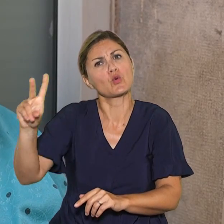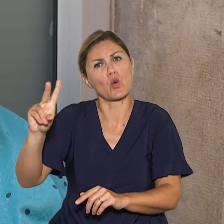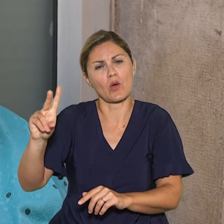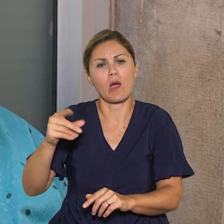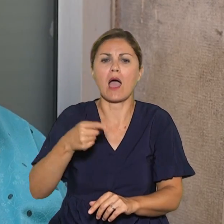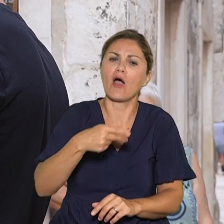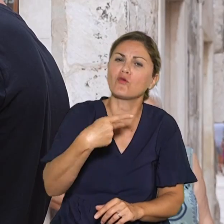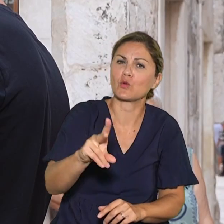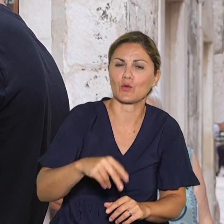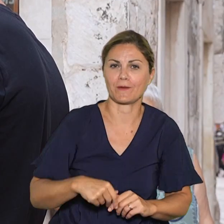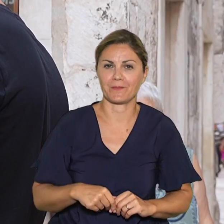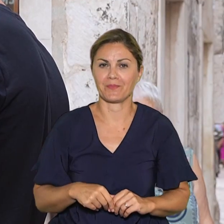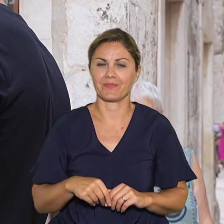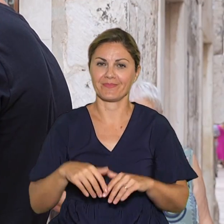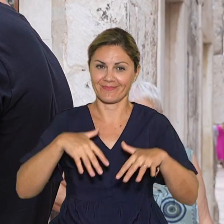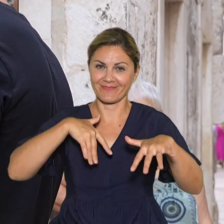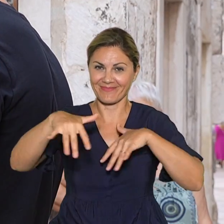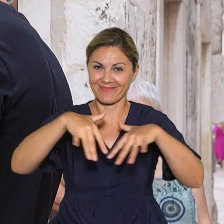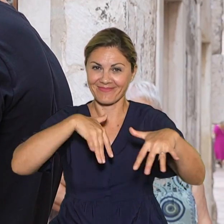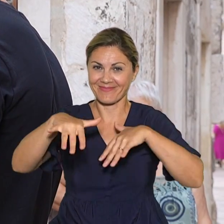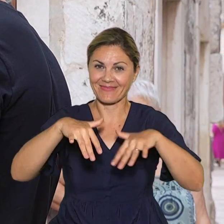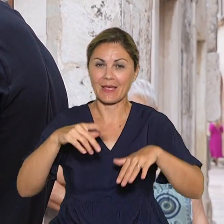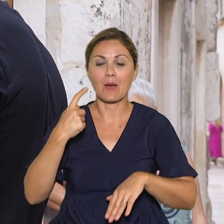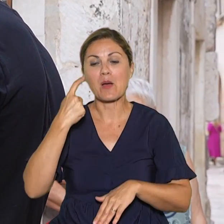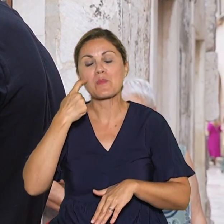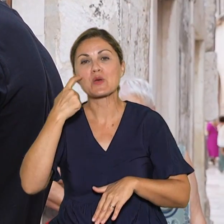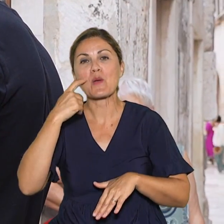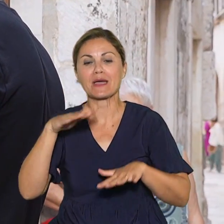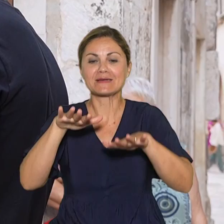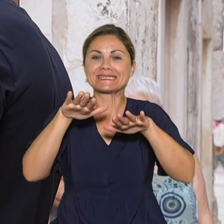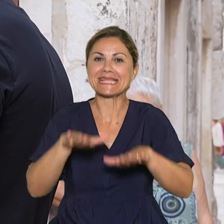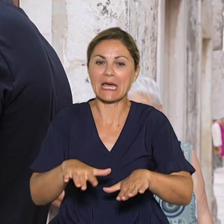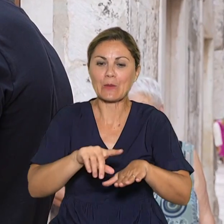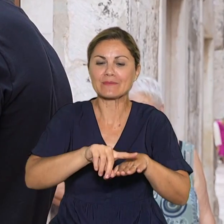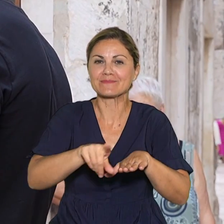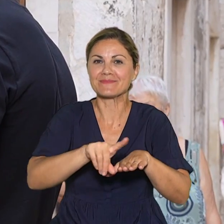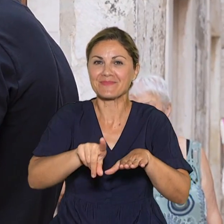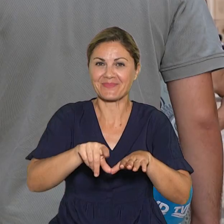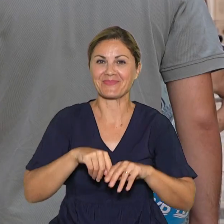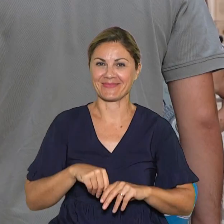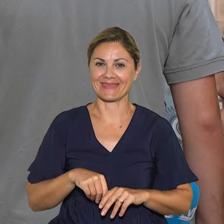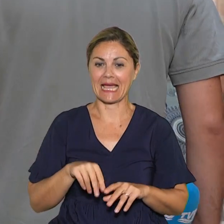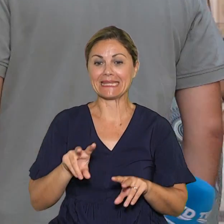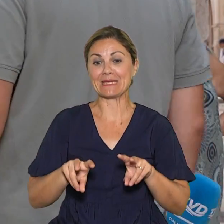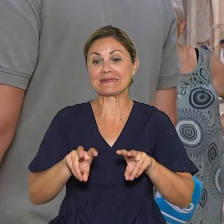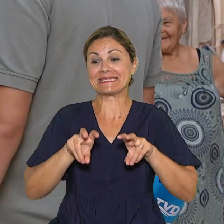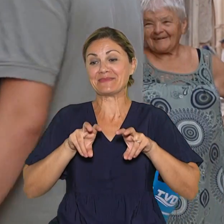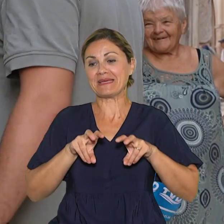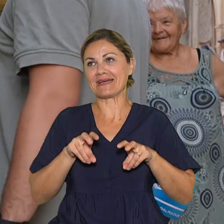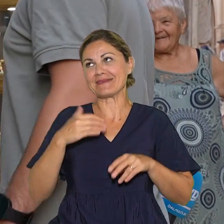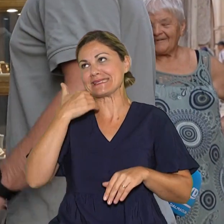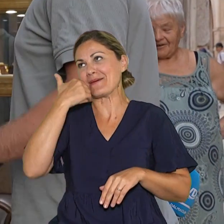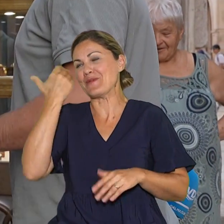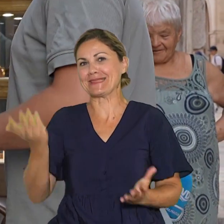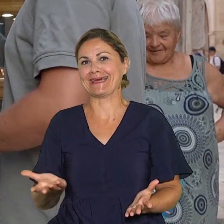je posebna neka. Sugrađani se više važu nego domaći, dok svi sa većom kilažom jednako izbjegavaju vagu.